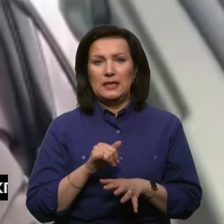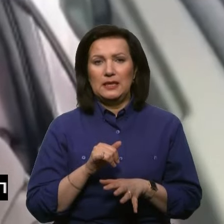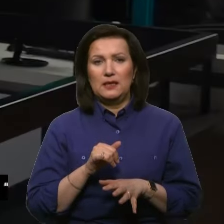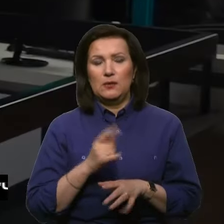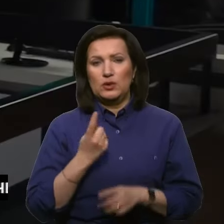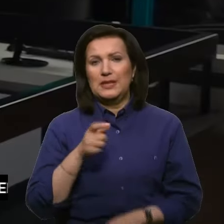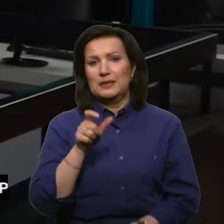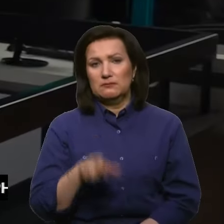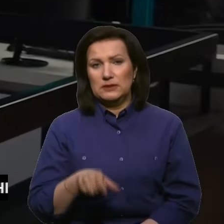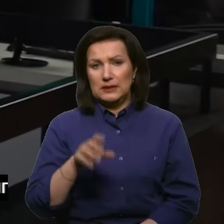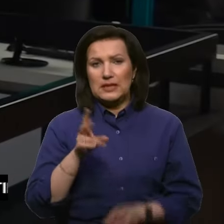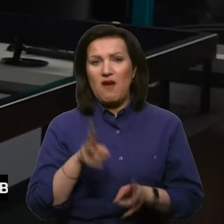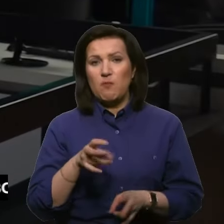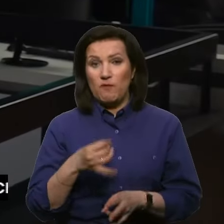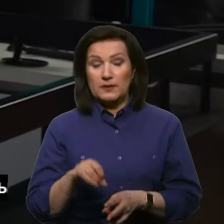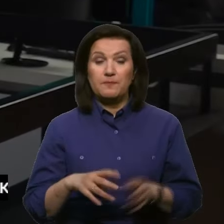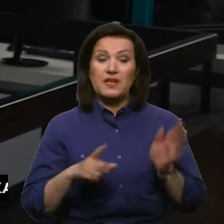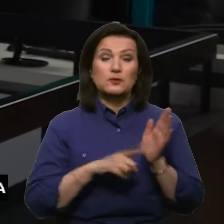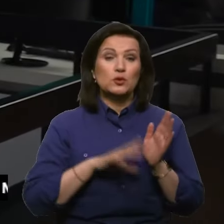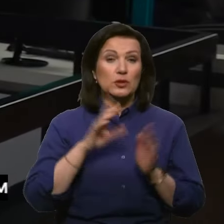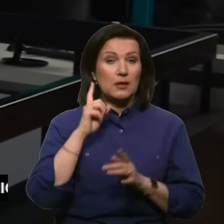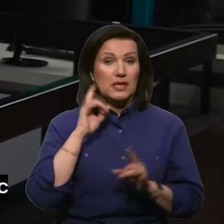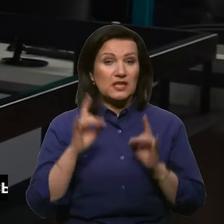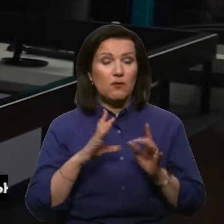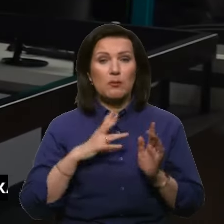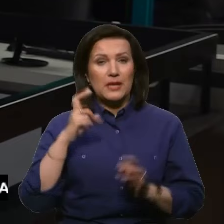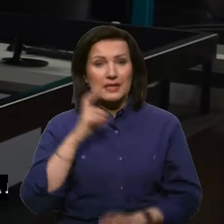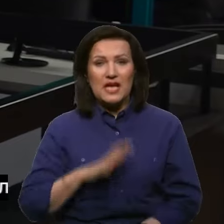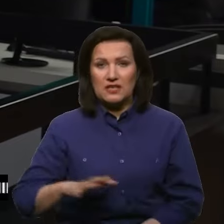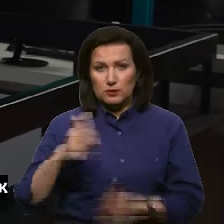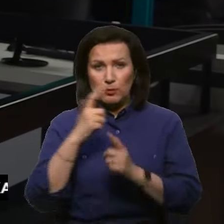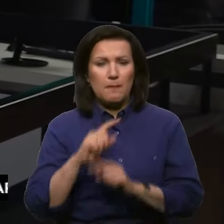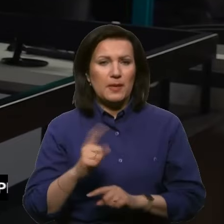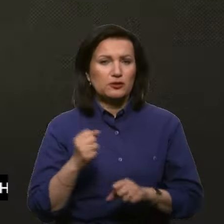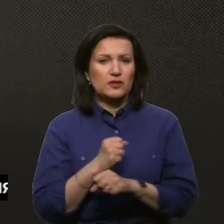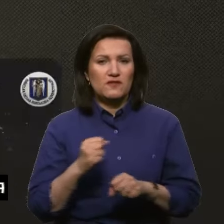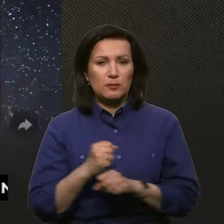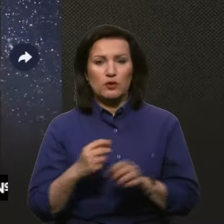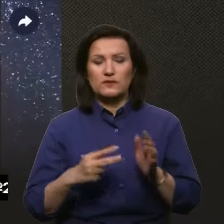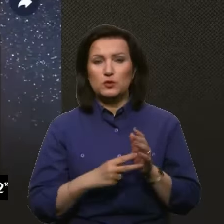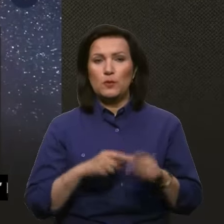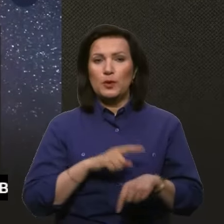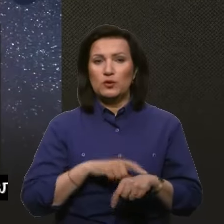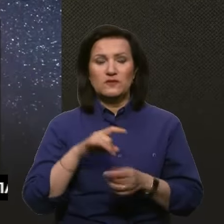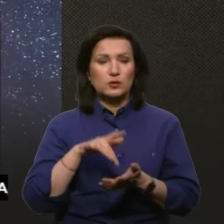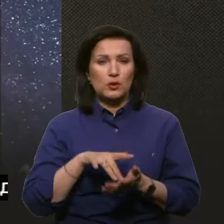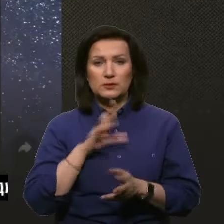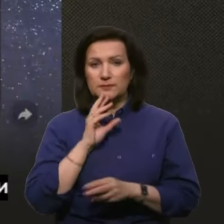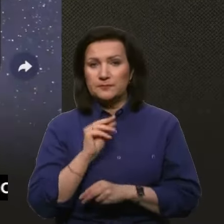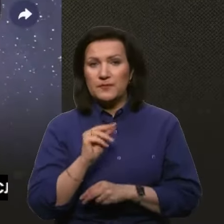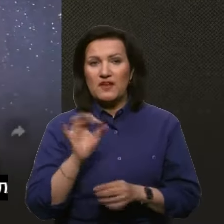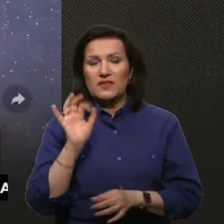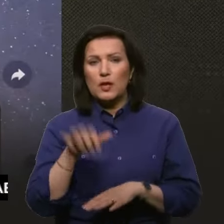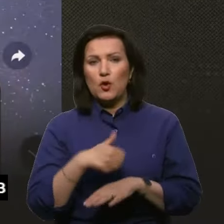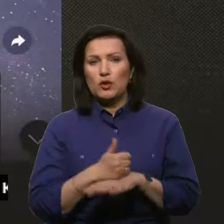травмований один. Близько 6-ї ранку тривога пролунала і на Київщині. Повідомлення про перші вибухи о 7-й годині у столиці прокоментував у